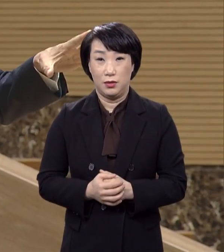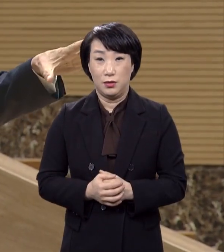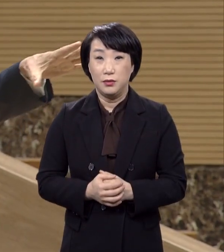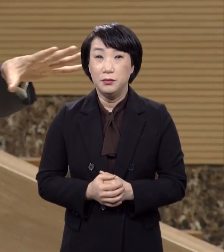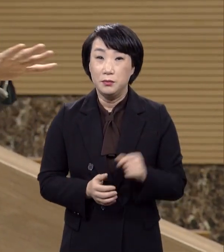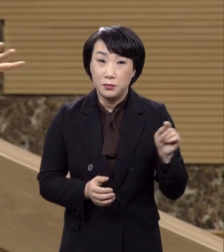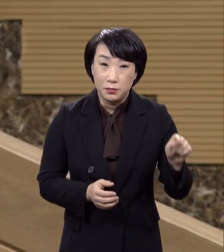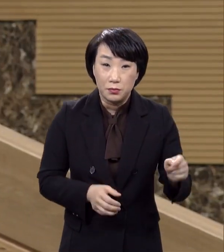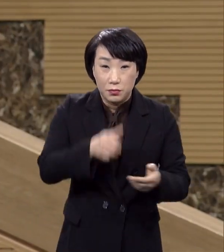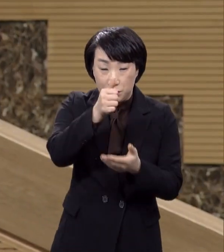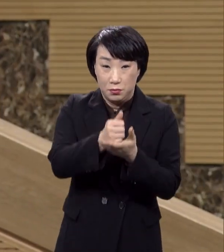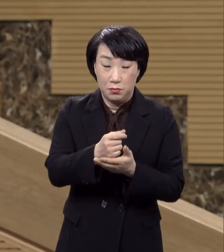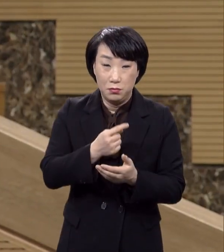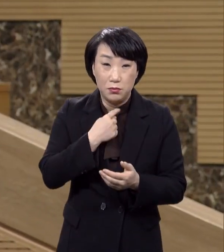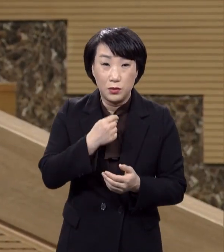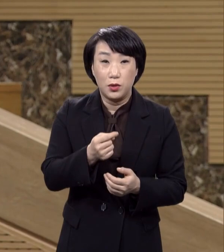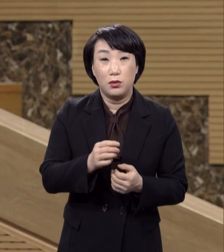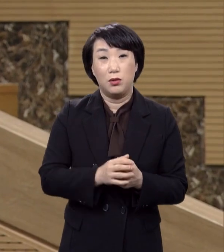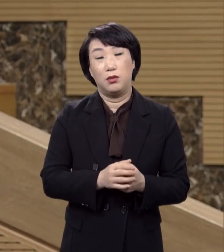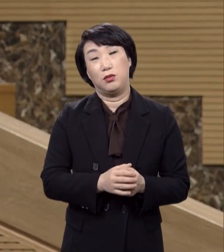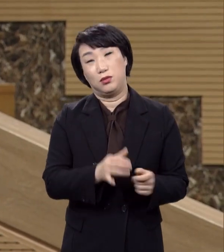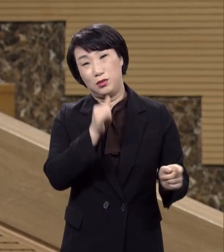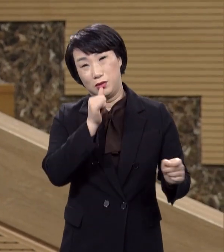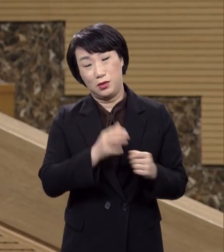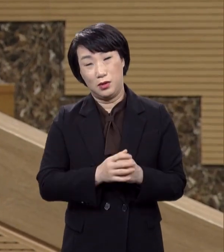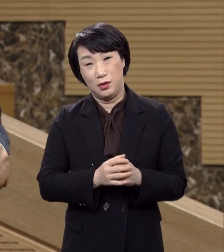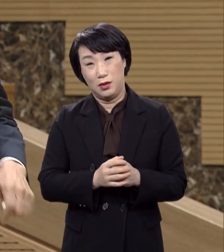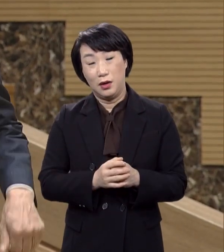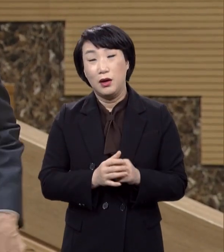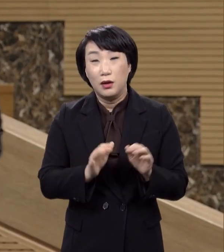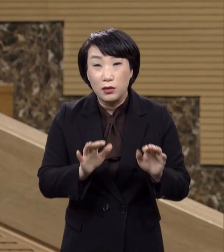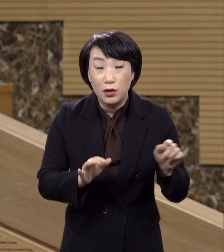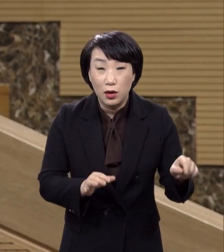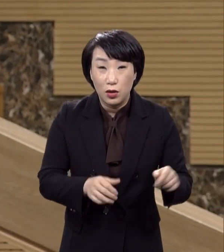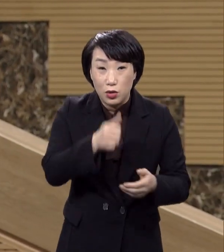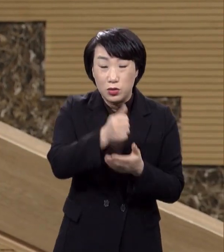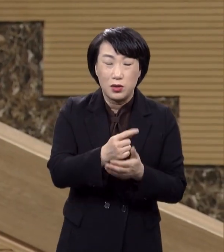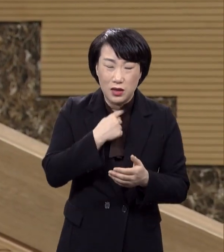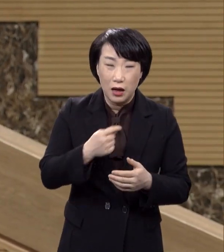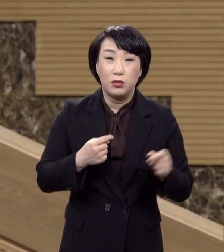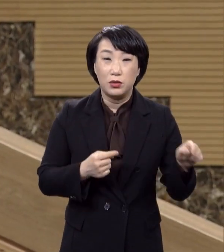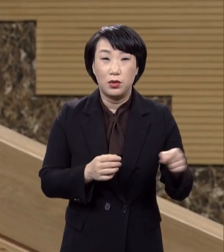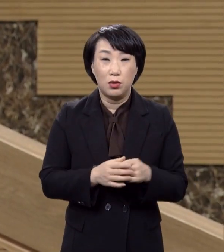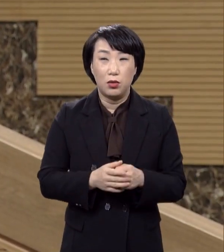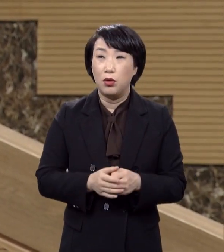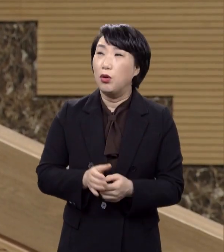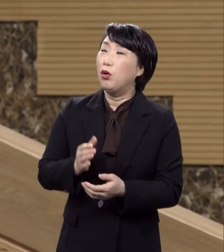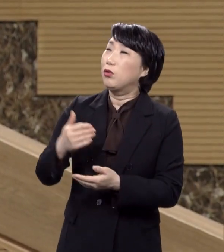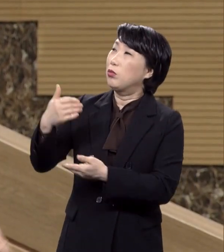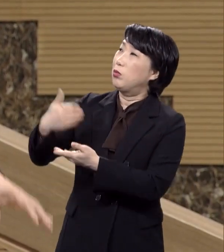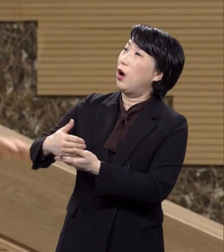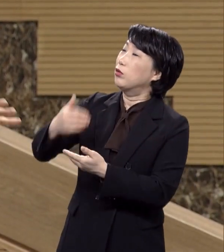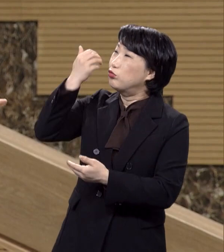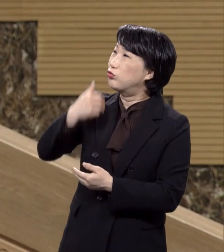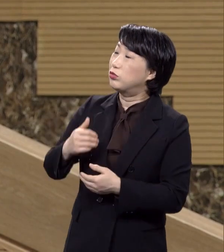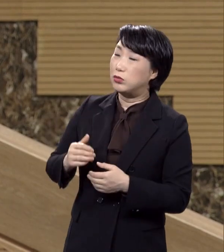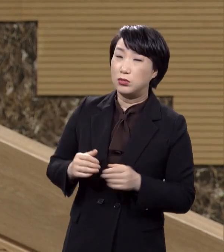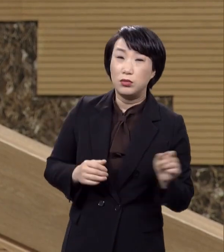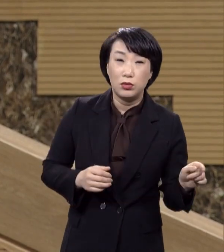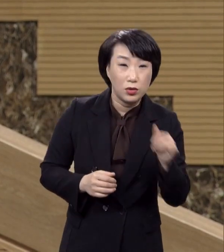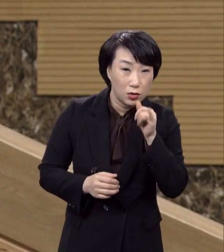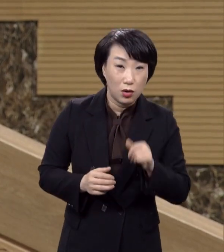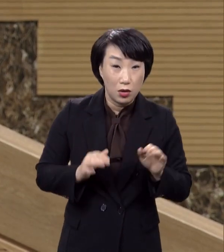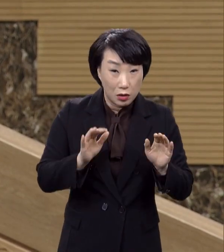그런 죄를 짓지 않습니까? 그런데 그렇게 재밌는 줄을 누가 못 지켜 하느냐? 그러면